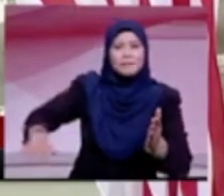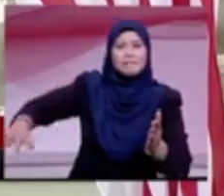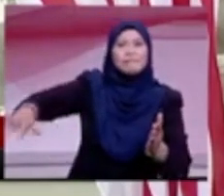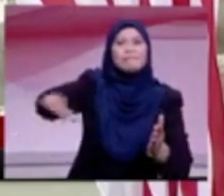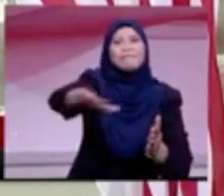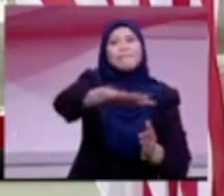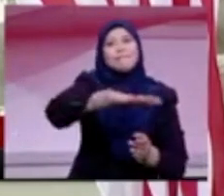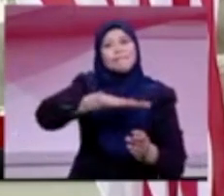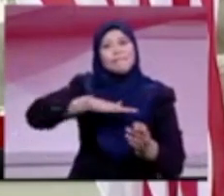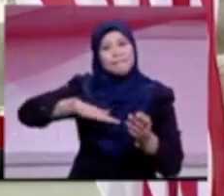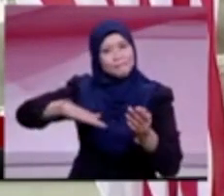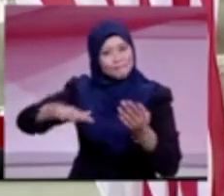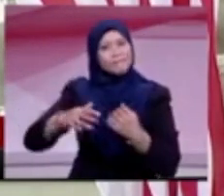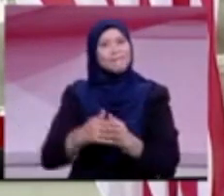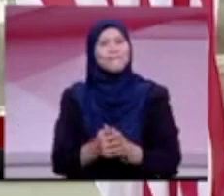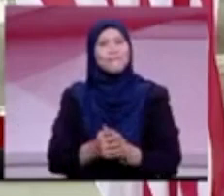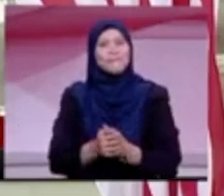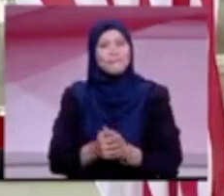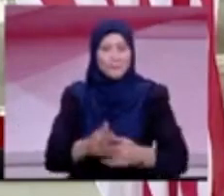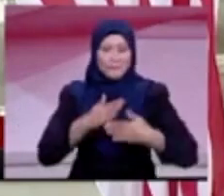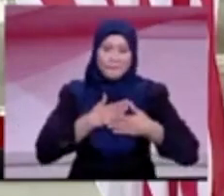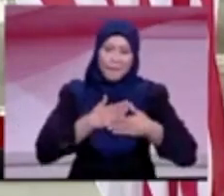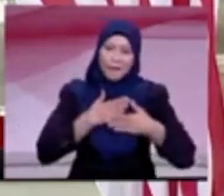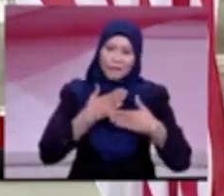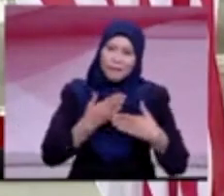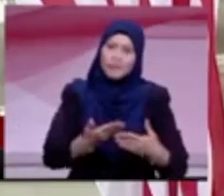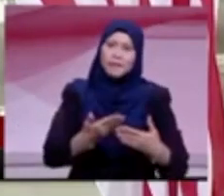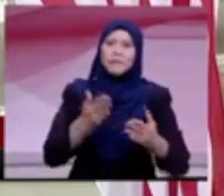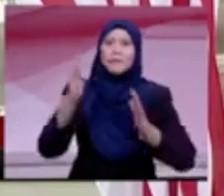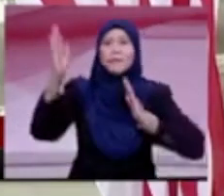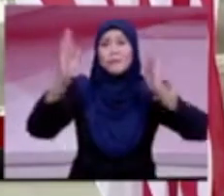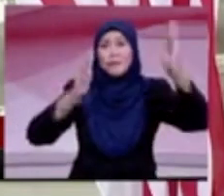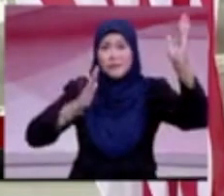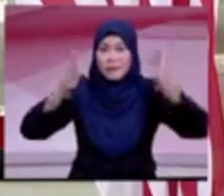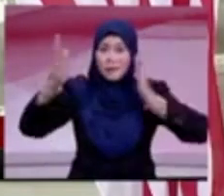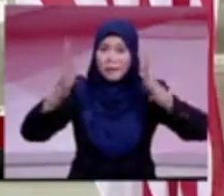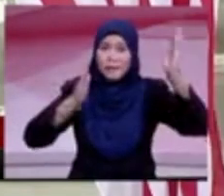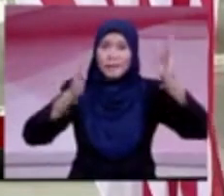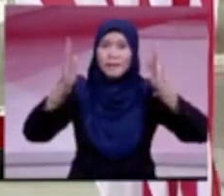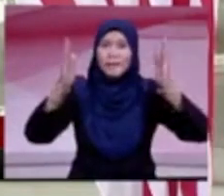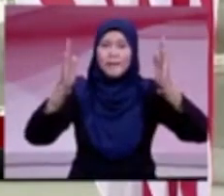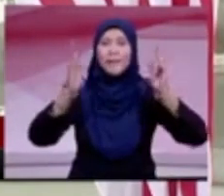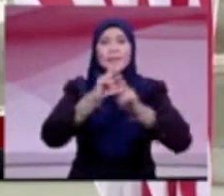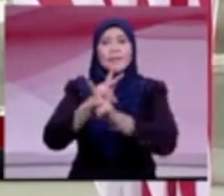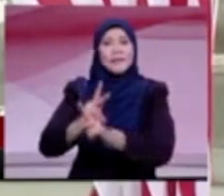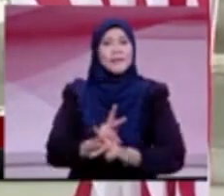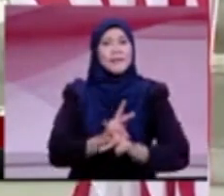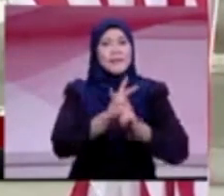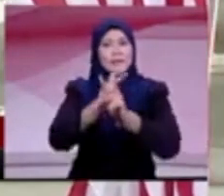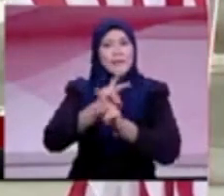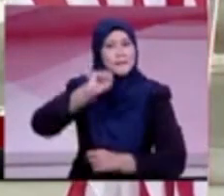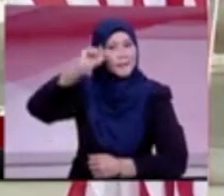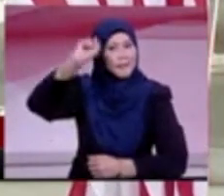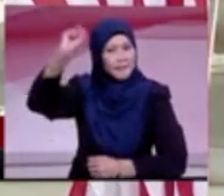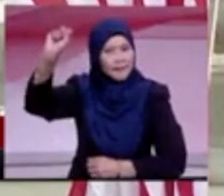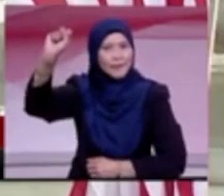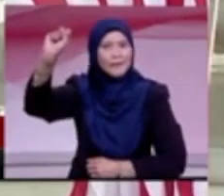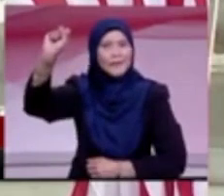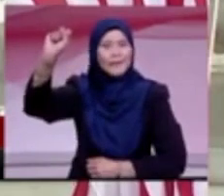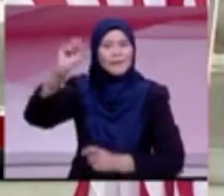disekeliling kita oh berarti jugalah kepada tanah air kita jagalah kemerdekaannya